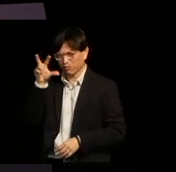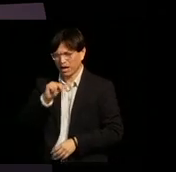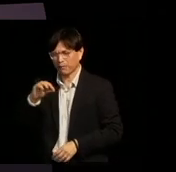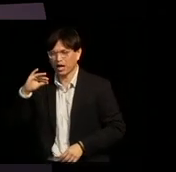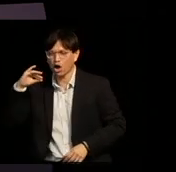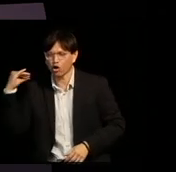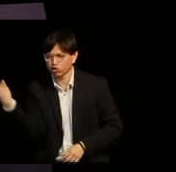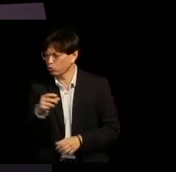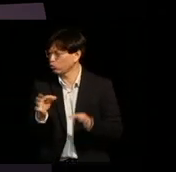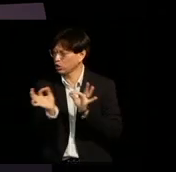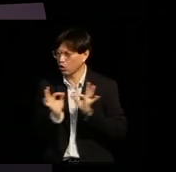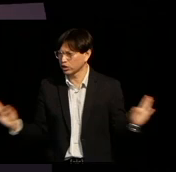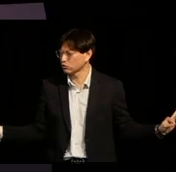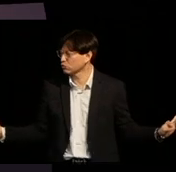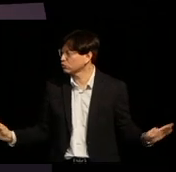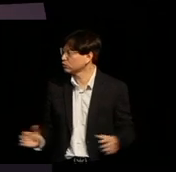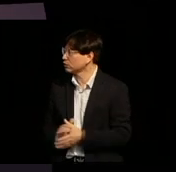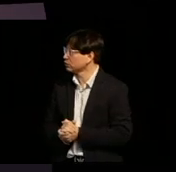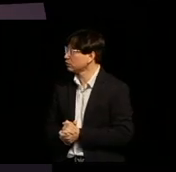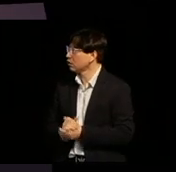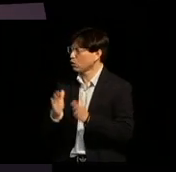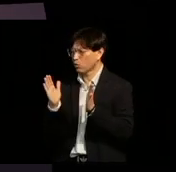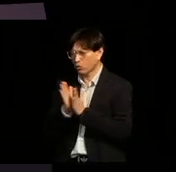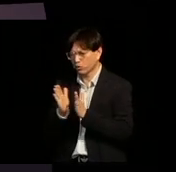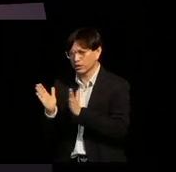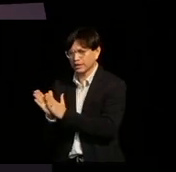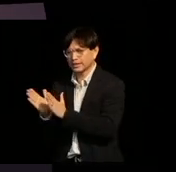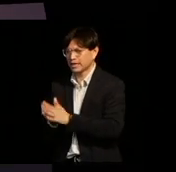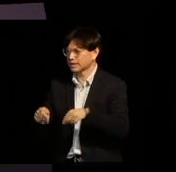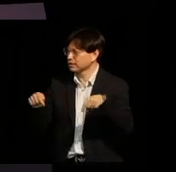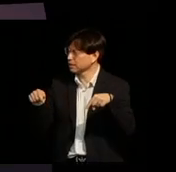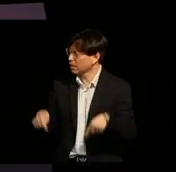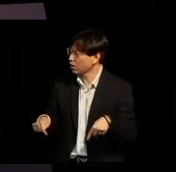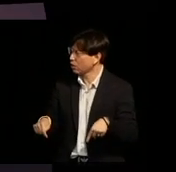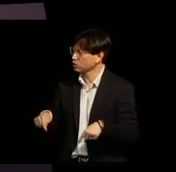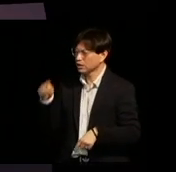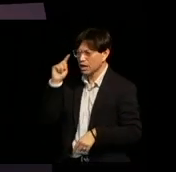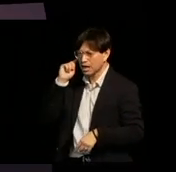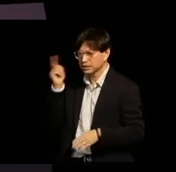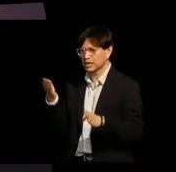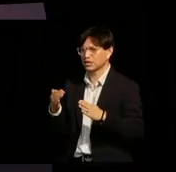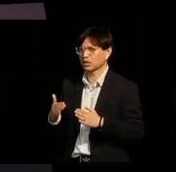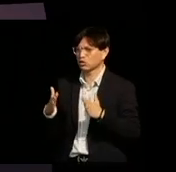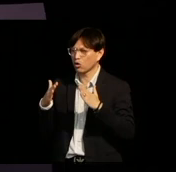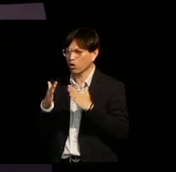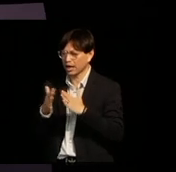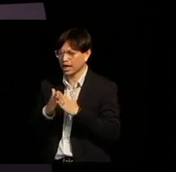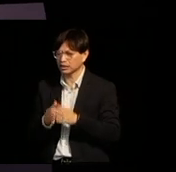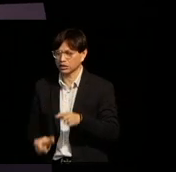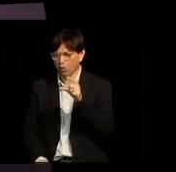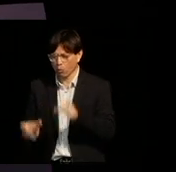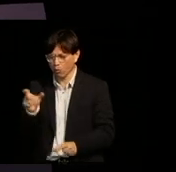Allora una chiesa credo che più che mai oggi debba essere un luogo dove tutti la sentono casa dove sia veramente luogo per